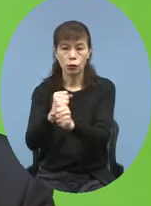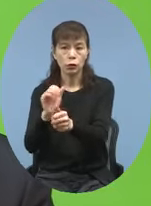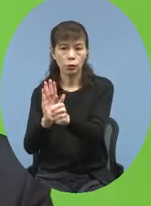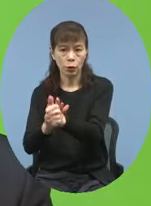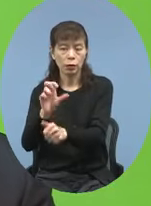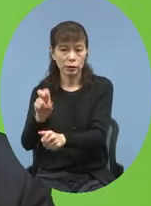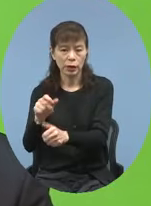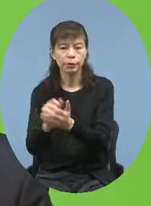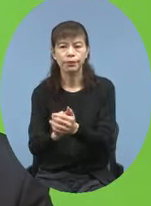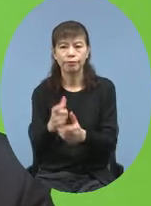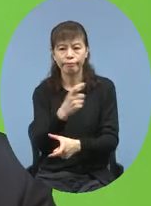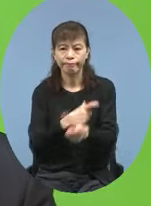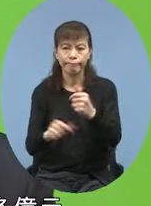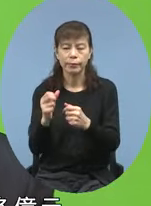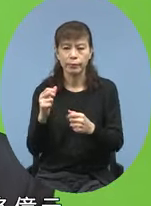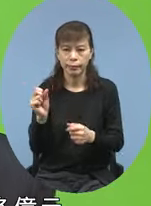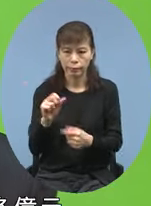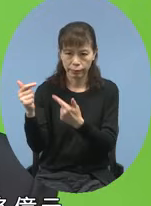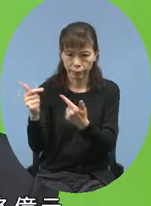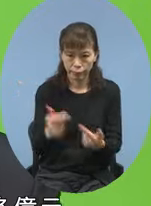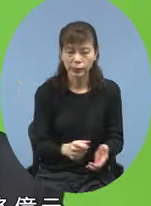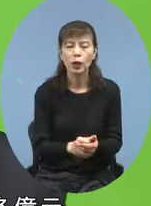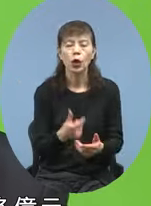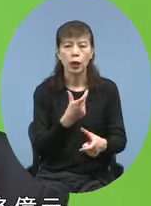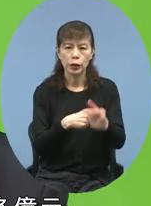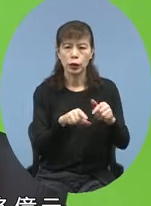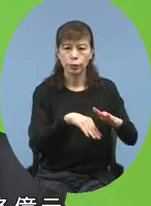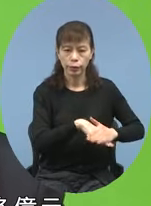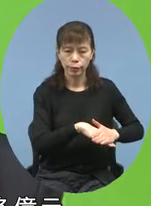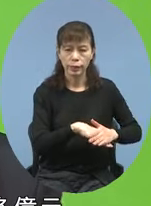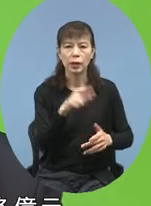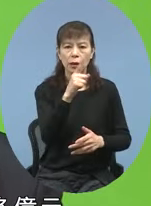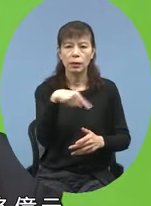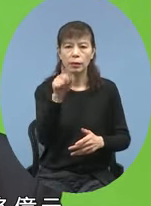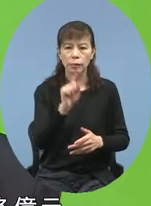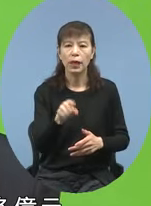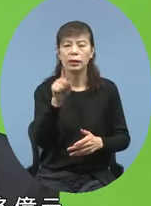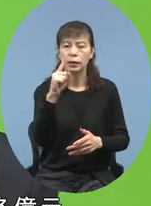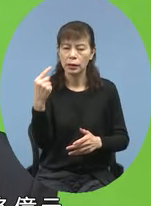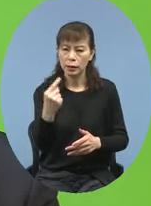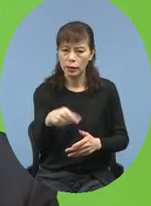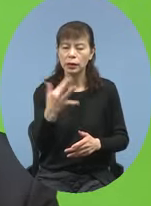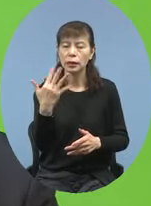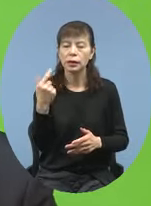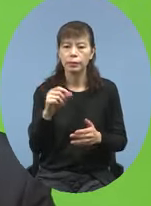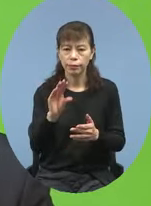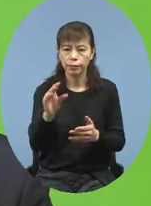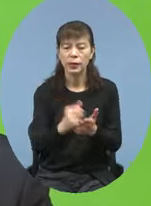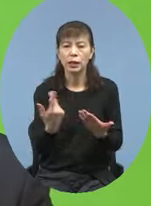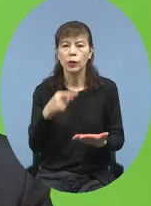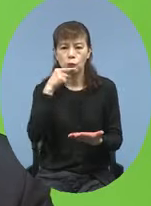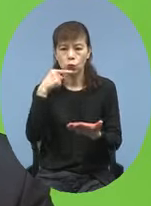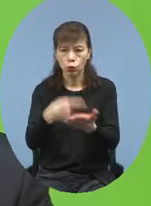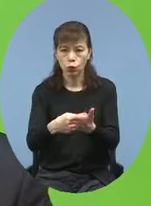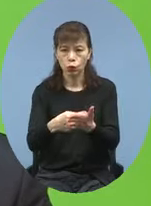就業、穩經濟。我們的財政儲備約莫有11000多億元，雖然今年的赤